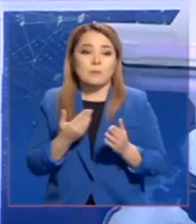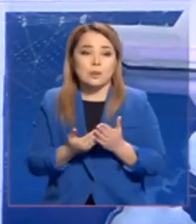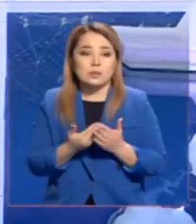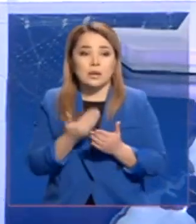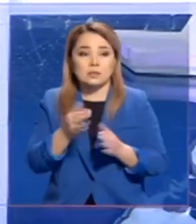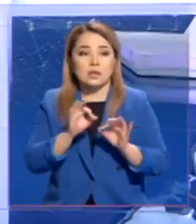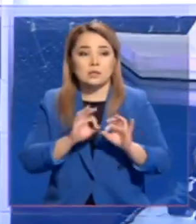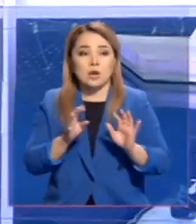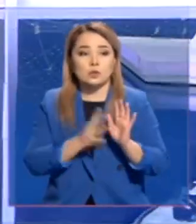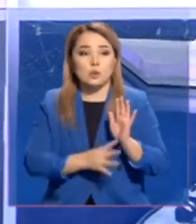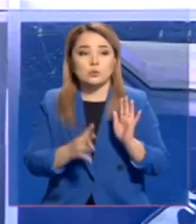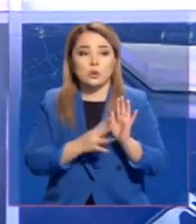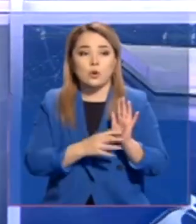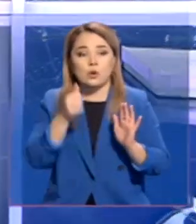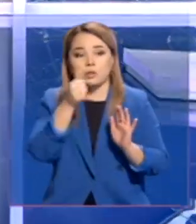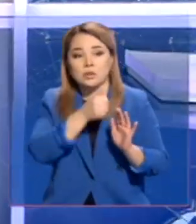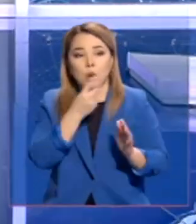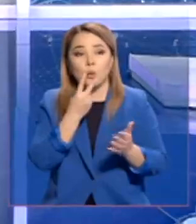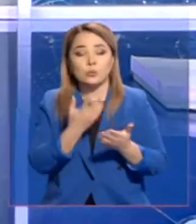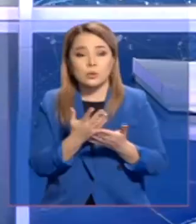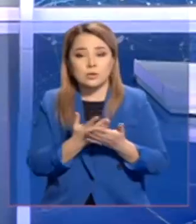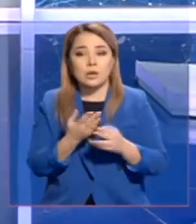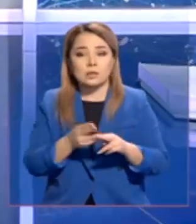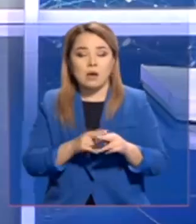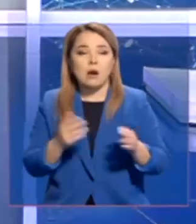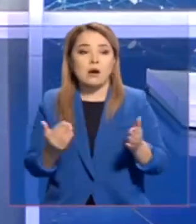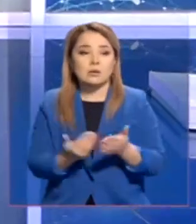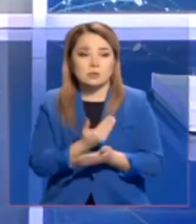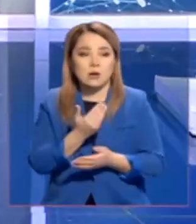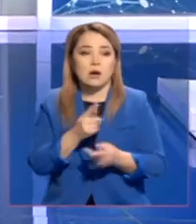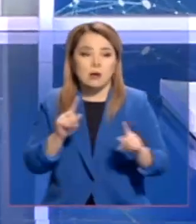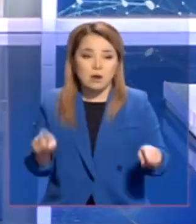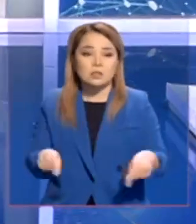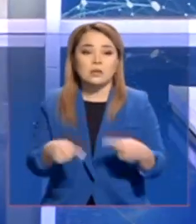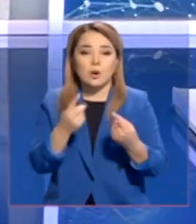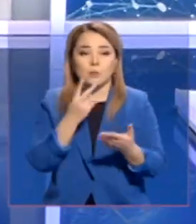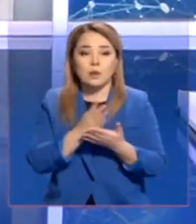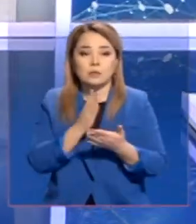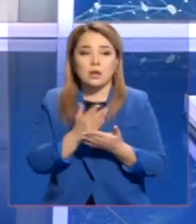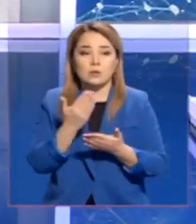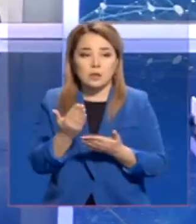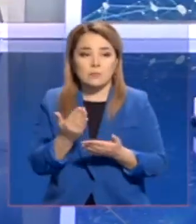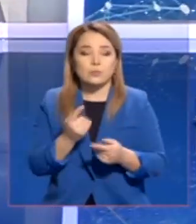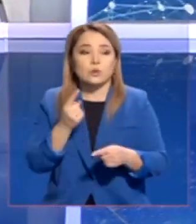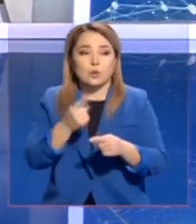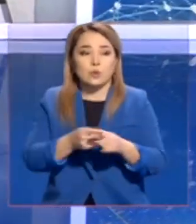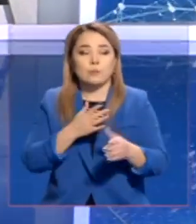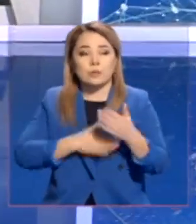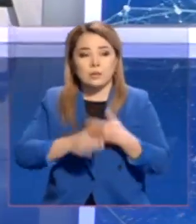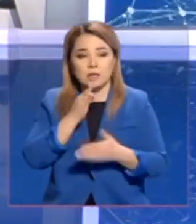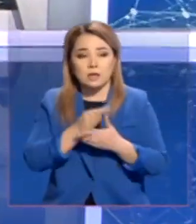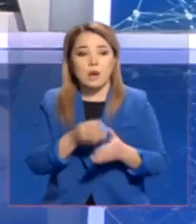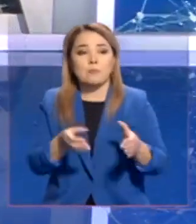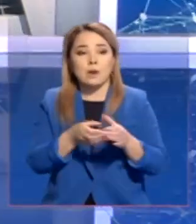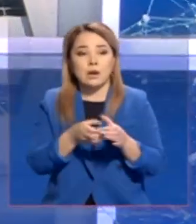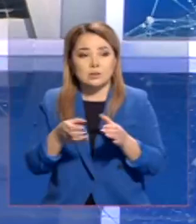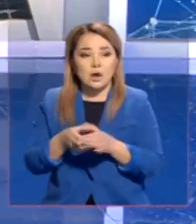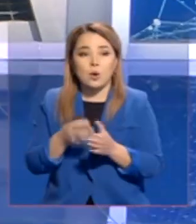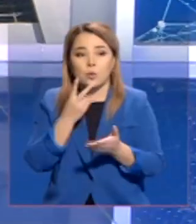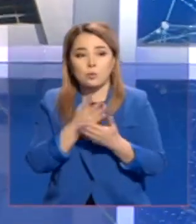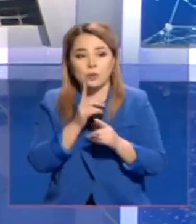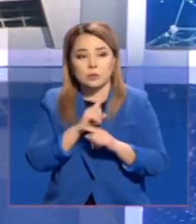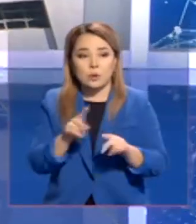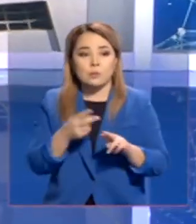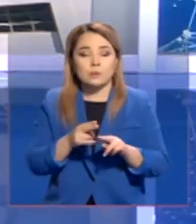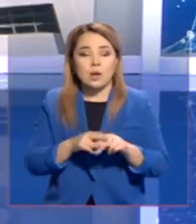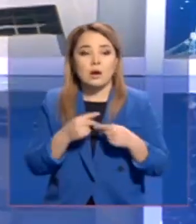сіз айтып отқан 99 жылғы мысалы көрсеткіш қайтадан қалпына келіп жатса, бұл нұр үстіне нұр. Себебі тек қана партиялық көзқарас болмайды ғой.